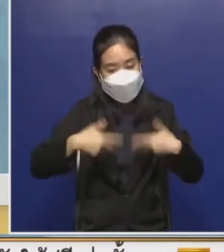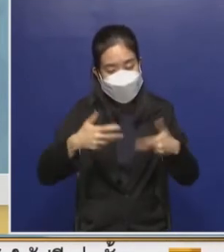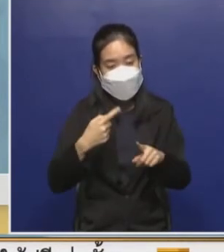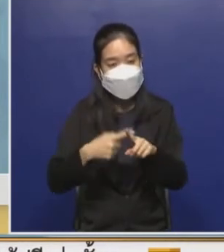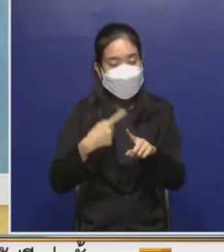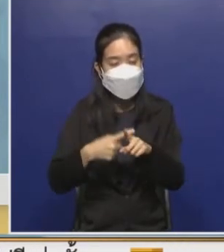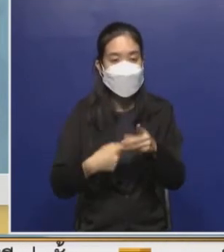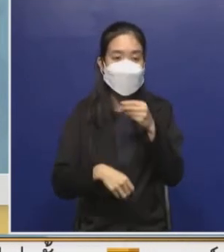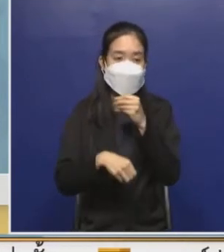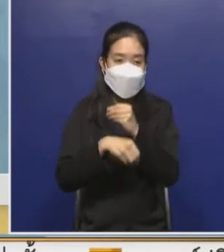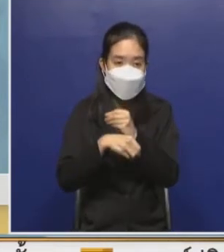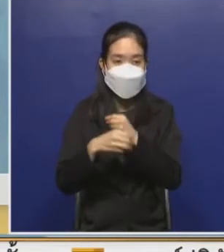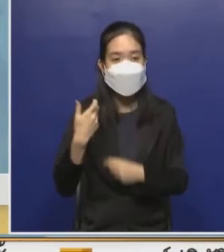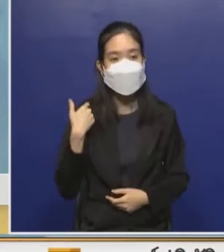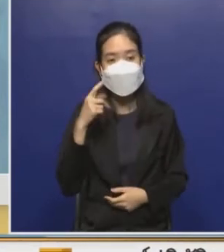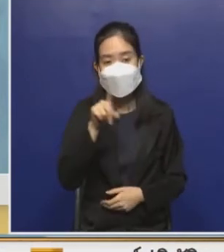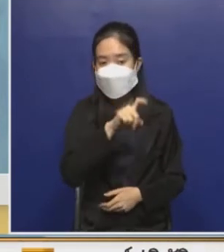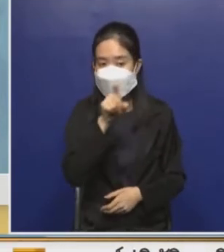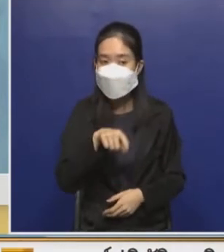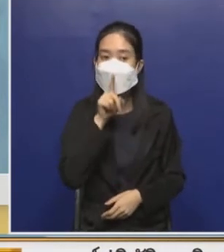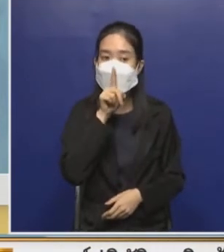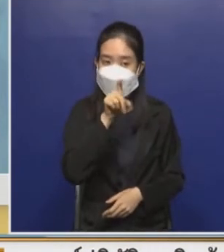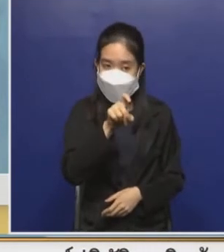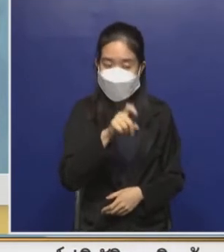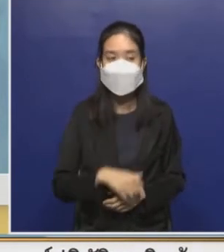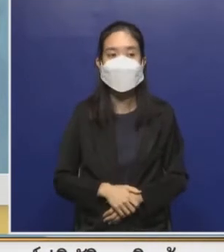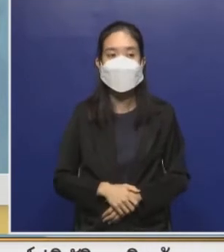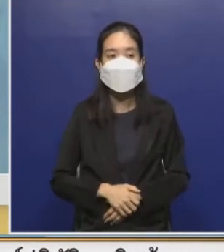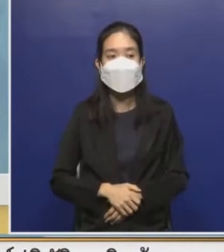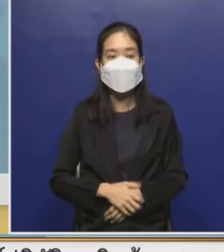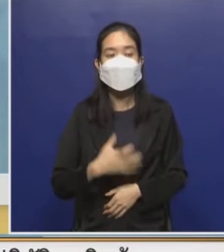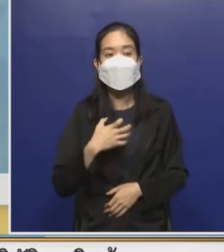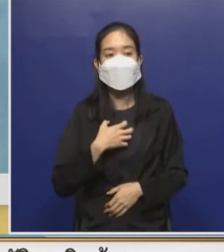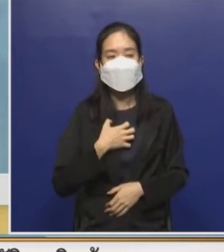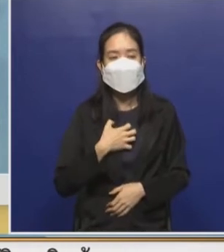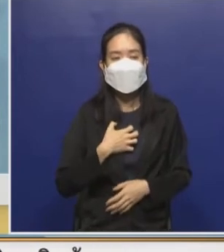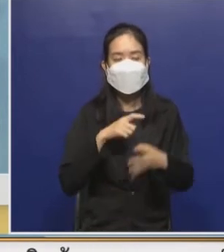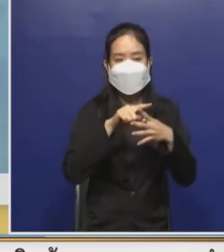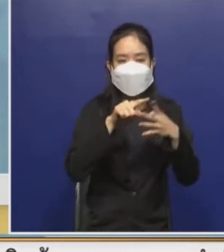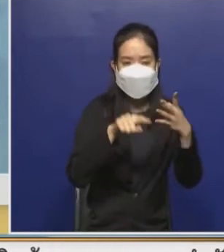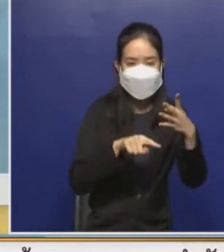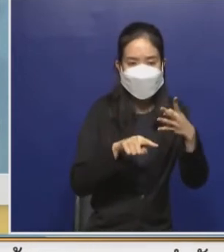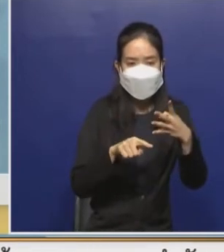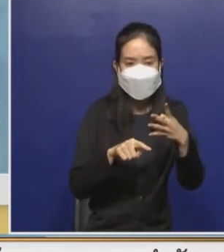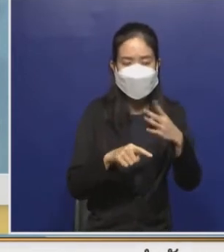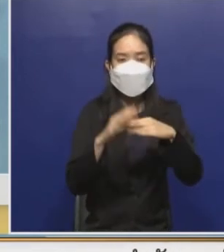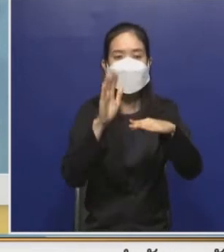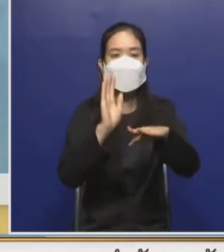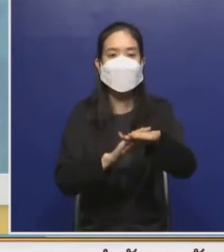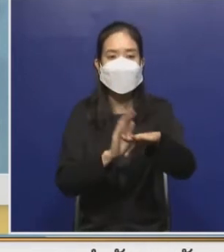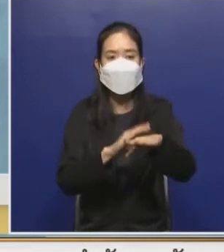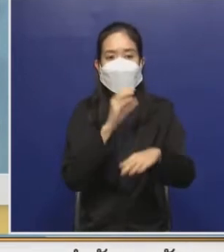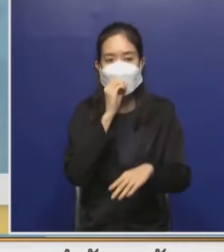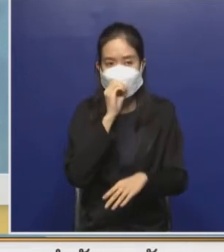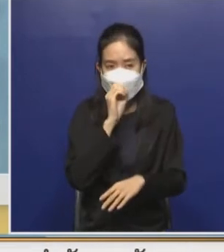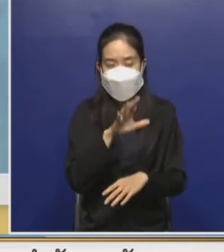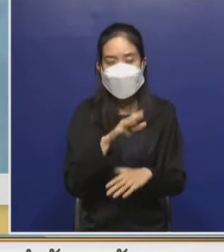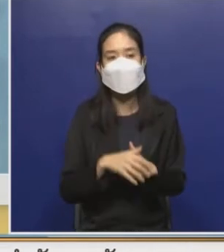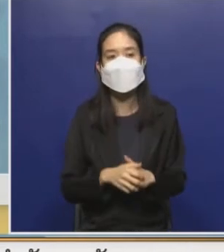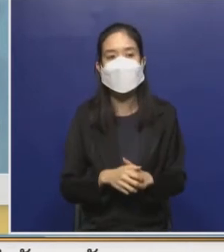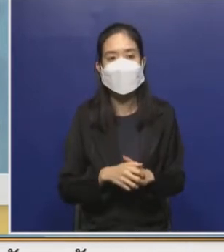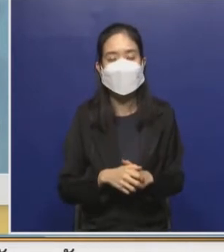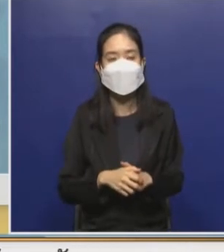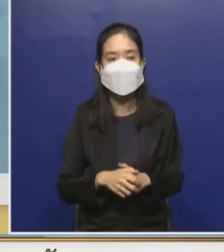เมื่เป็เช่นนี้ผมอยากจะขอนุญาตส่งคำเตือน 4 ข้อถึงกปมาณรายจายปจำปีนี้ก็คือ1.